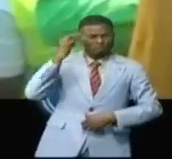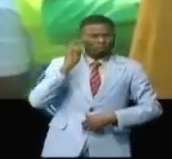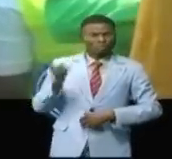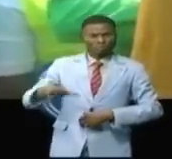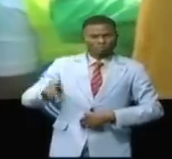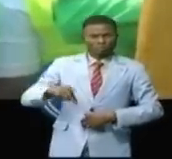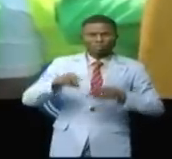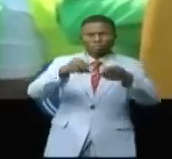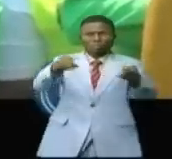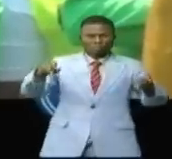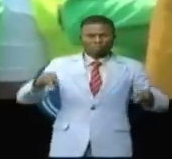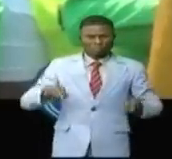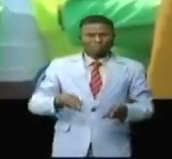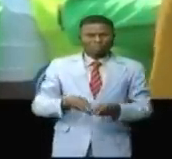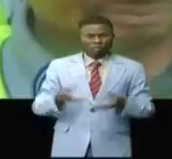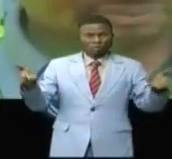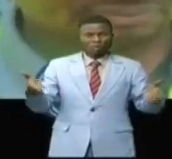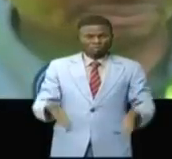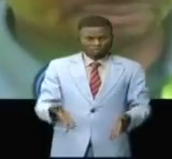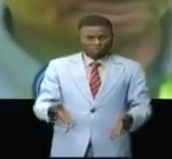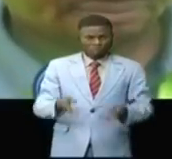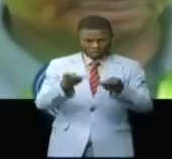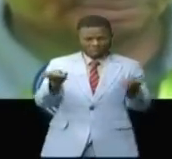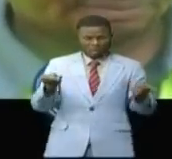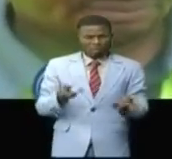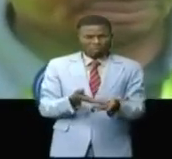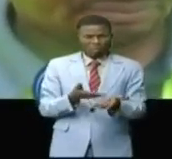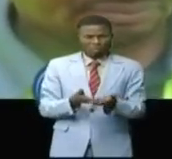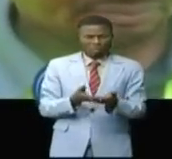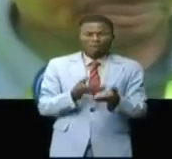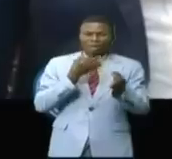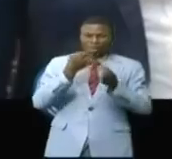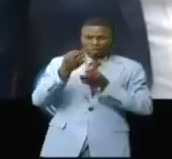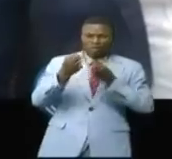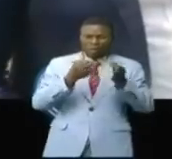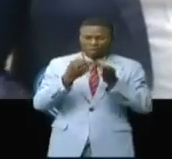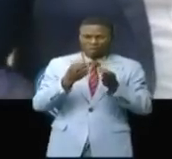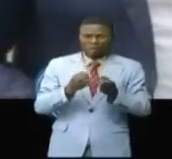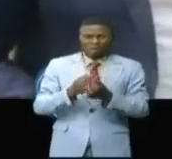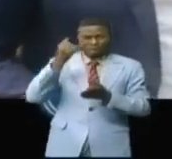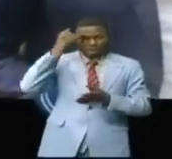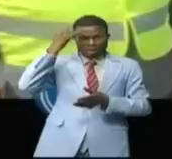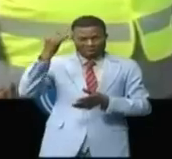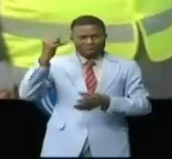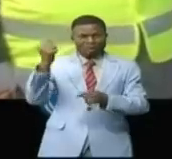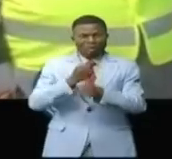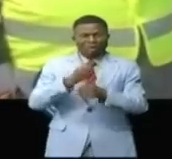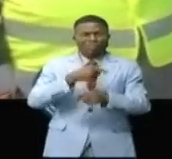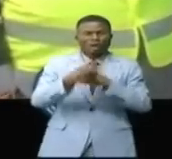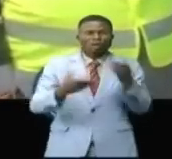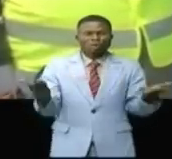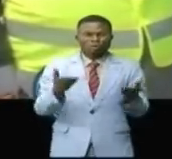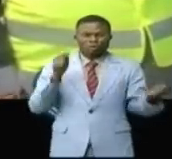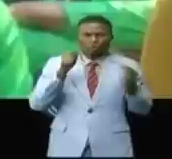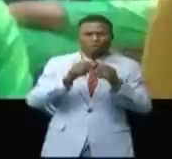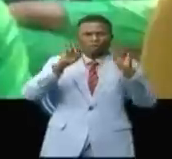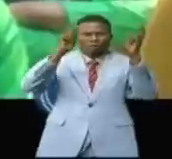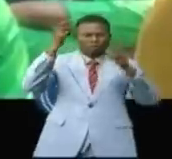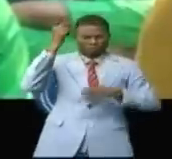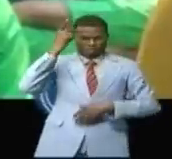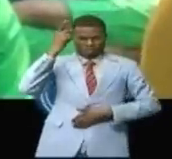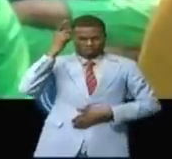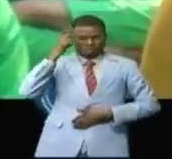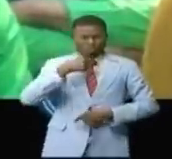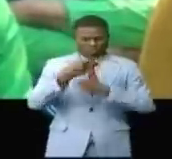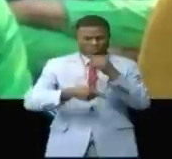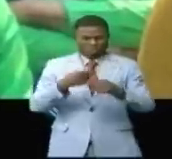l'environnement déjà présente sur terrain explique l'itinérance des sa tournée à travers la capitale nous allons